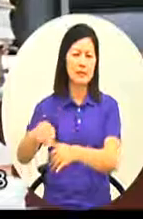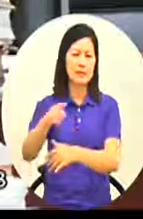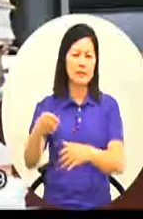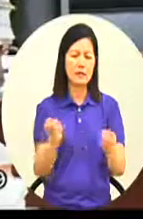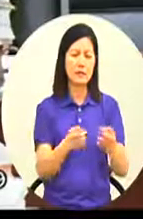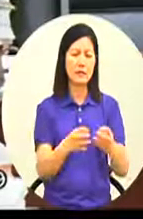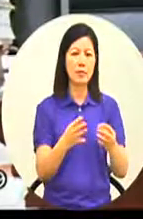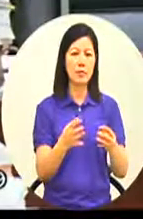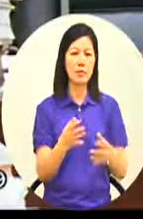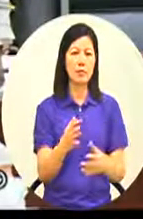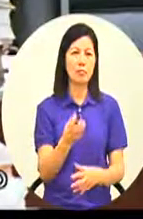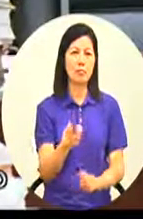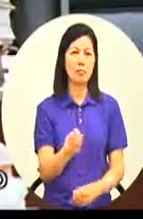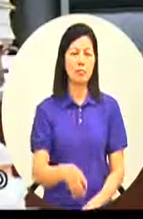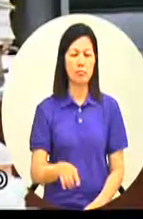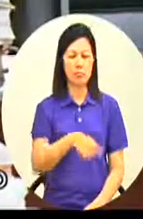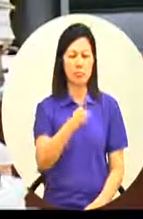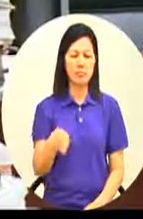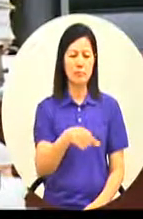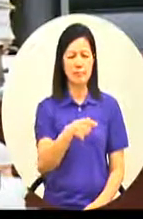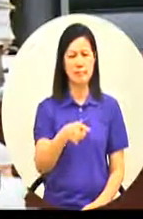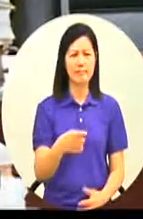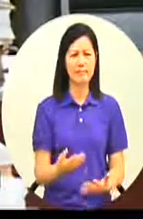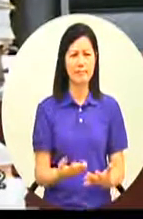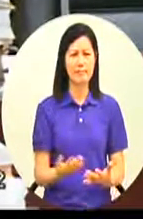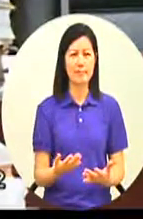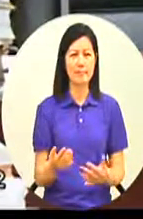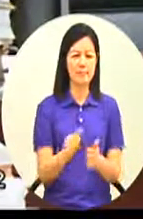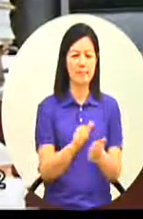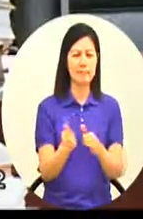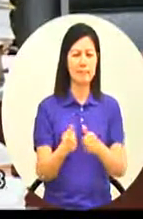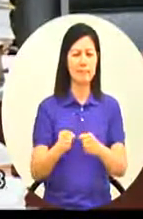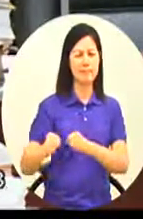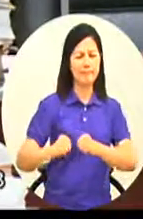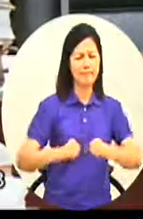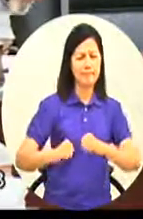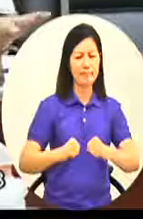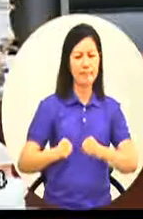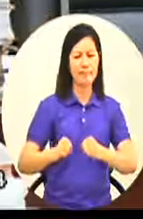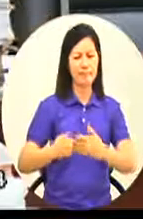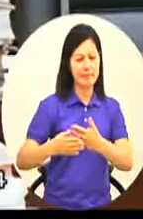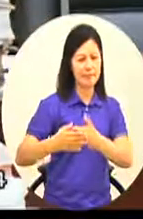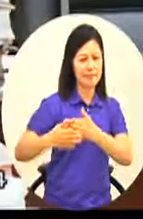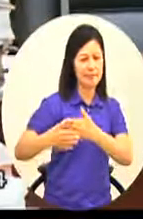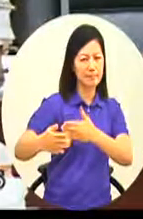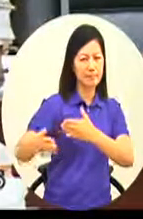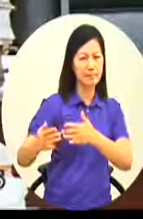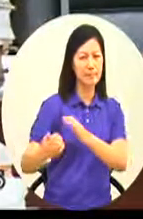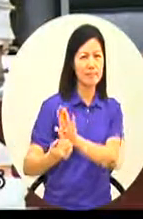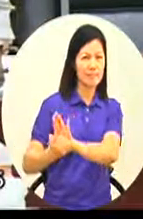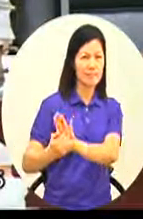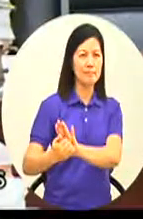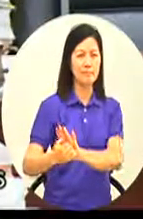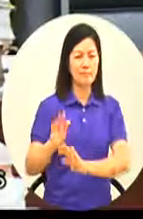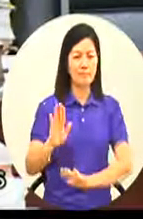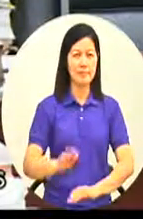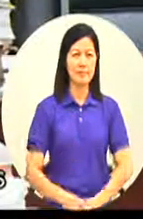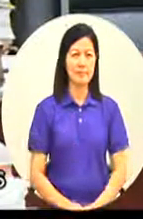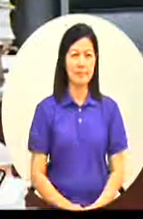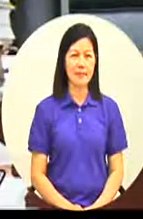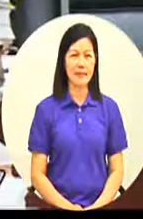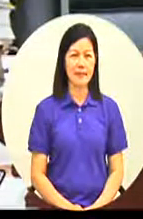讨论啊，大概的互相就是 把彼此推到一个最远端的距离。那这个是我认为说在